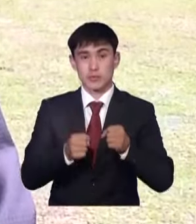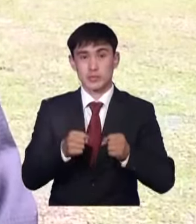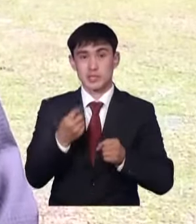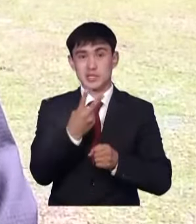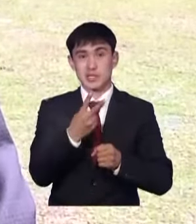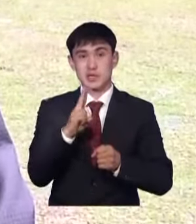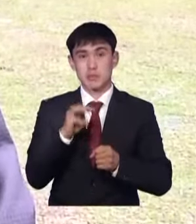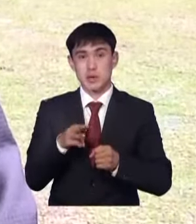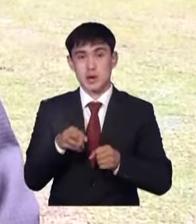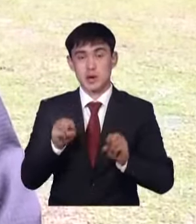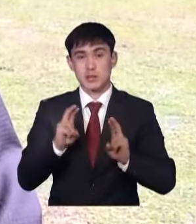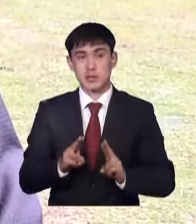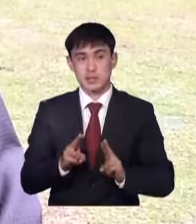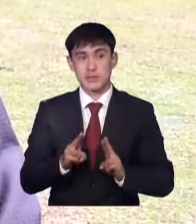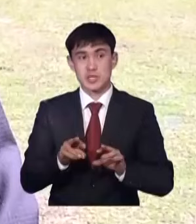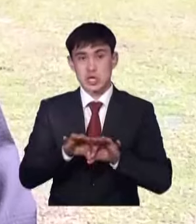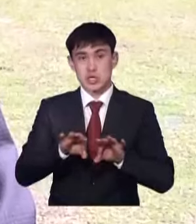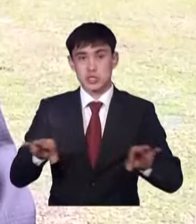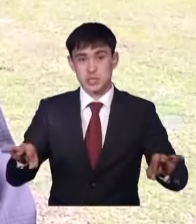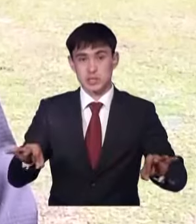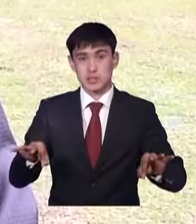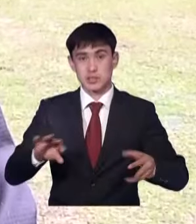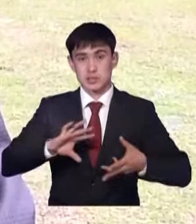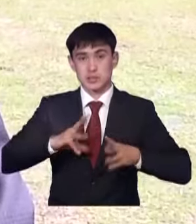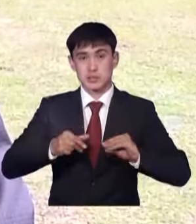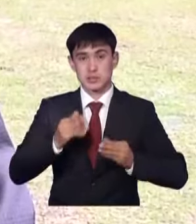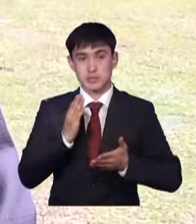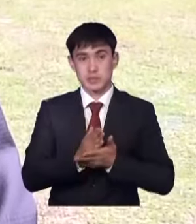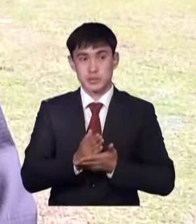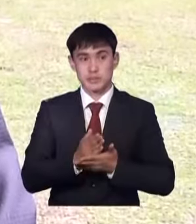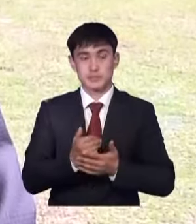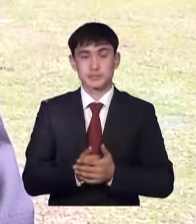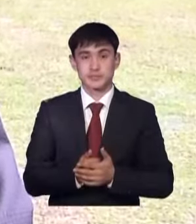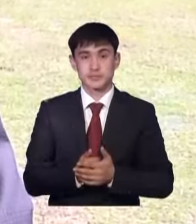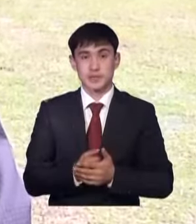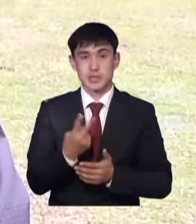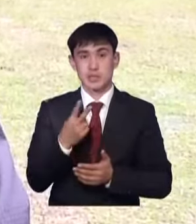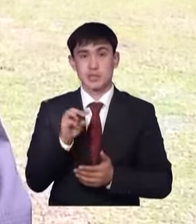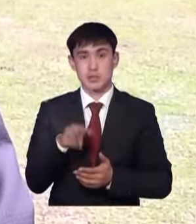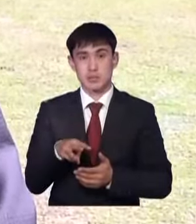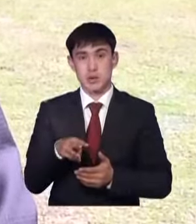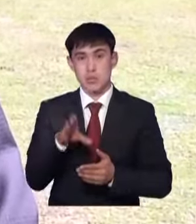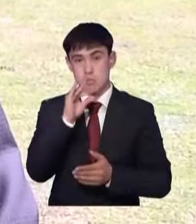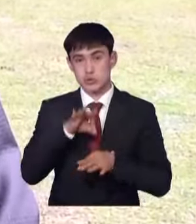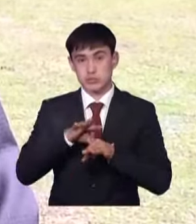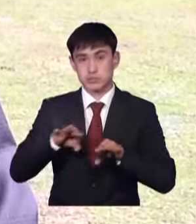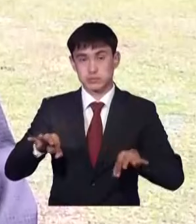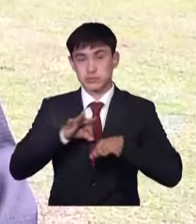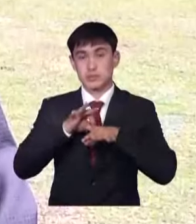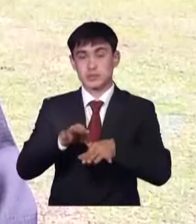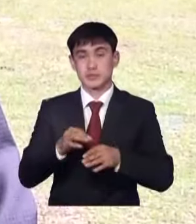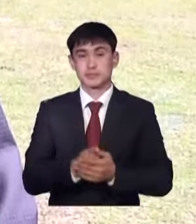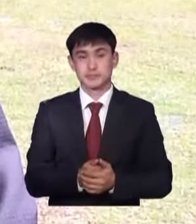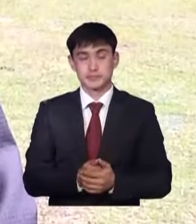екі шақырымға арналған шланг деп айтылады ғой, жалпақ тілмен айтқанда өрт шеңқұбыры бар. Екі шақырым қашықтыққа дейін біз суды жеткізе аламыз